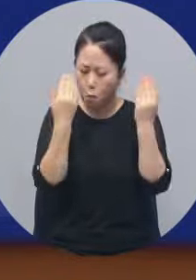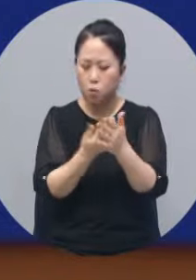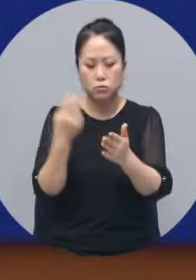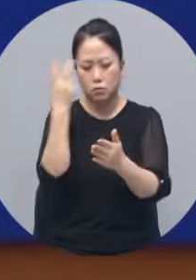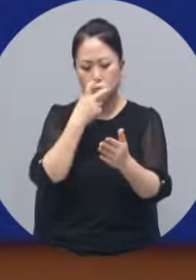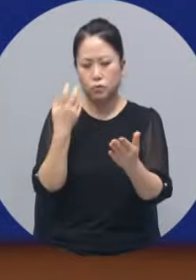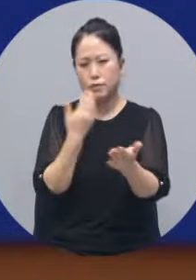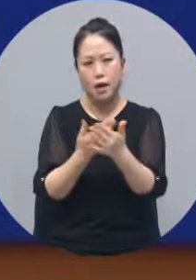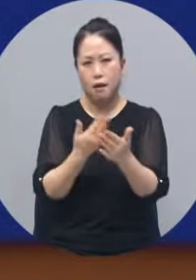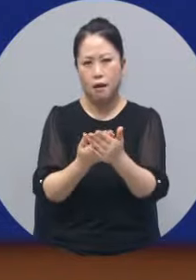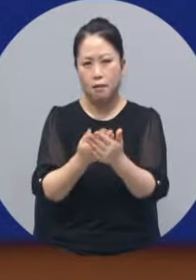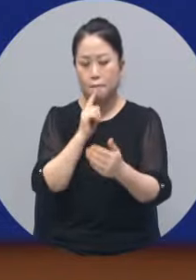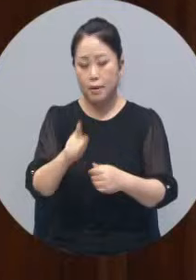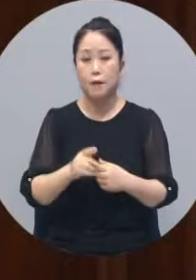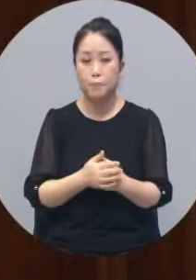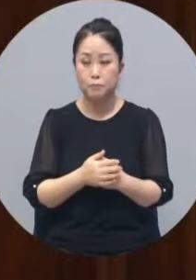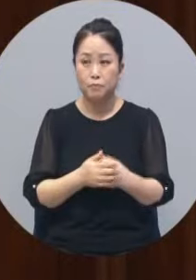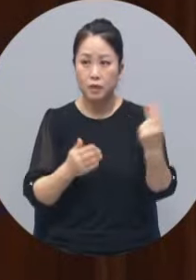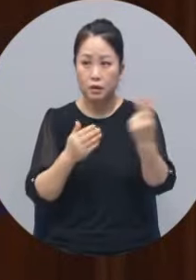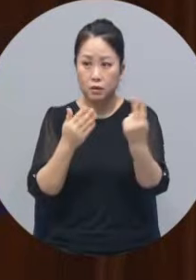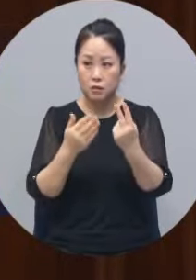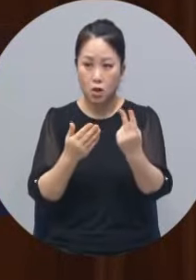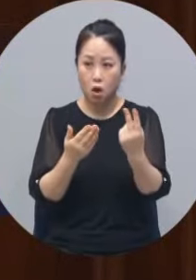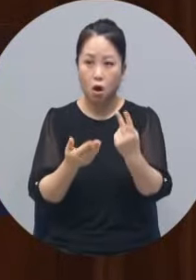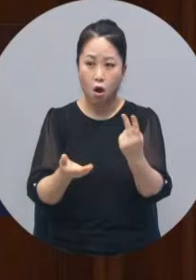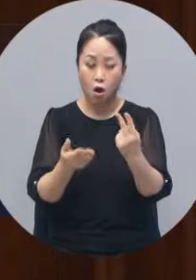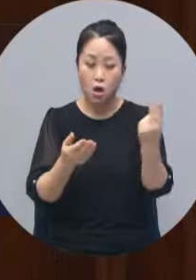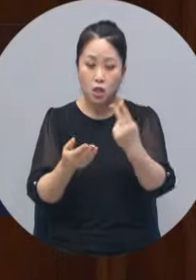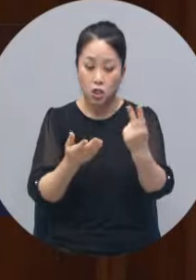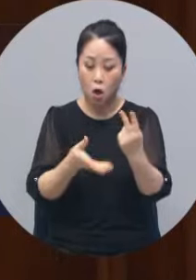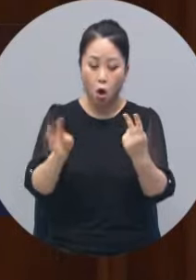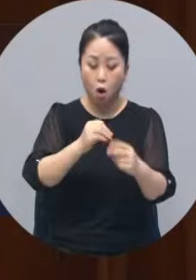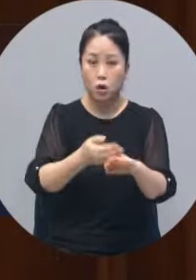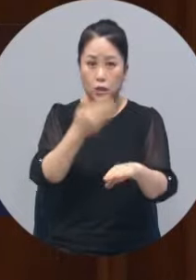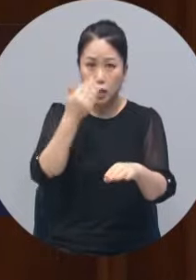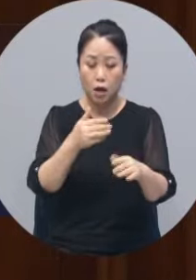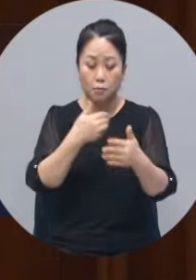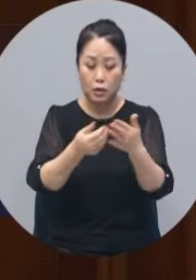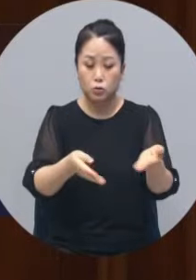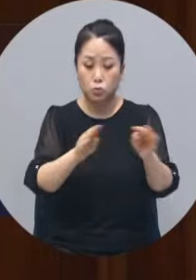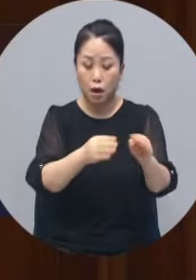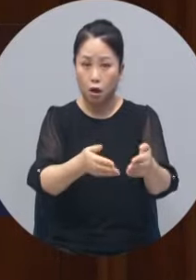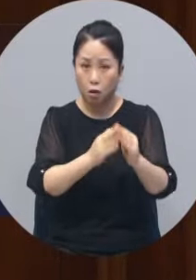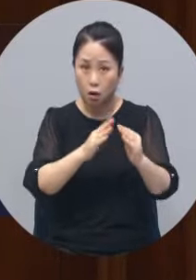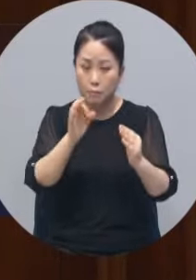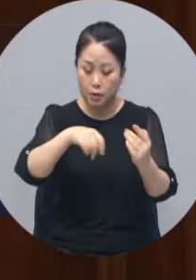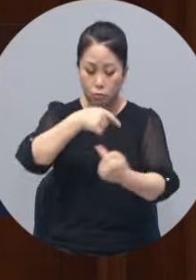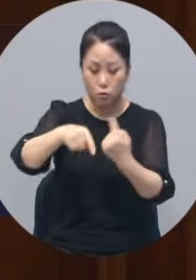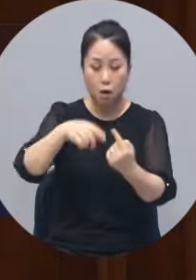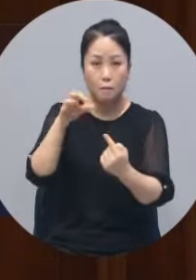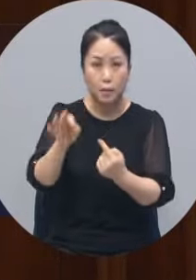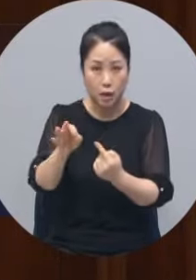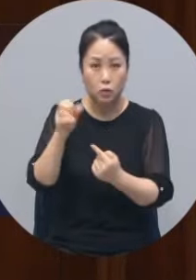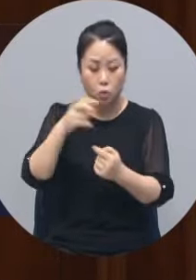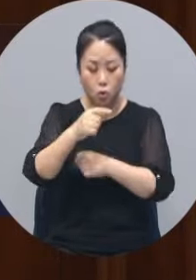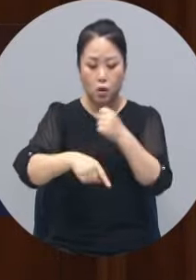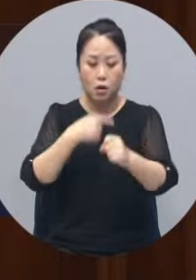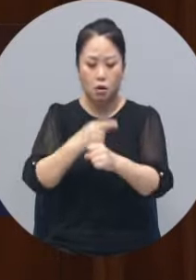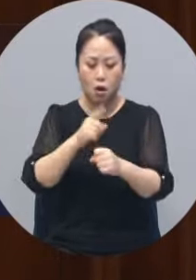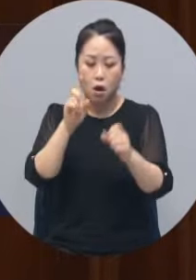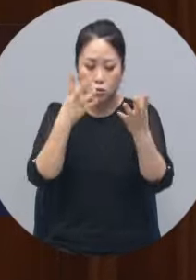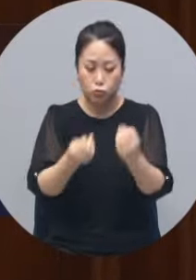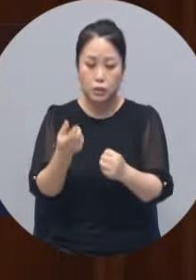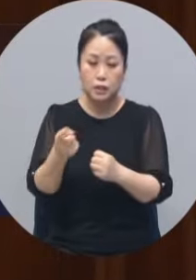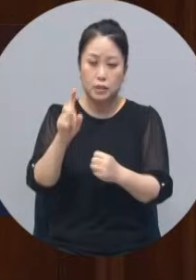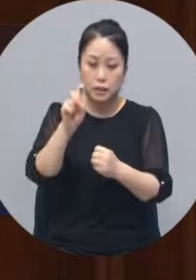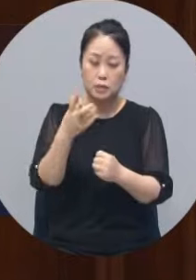나섰습니다. 2천억 원 이상으로 예상되는 미술관 건립비 및 운영비 그리고 매년 수십억 원을